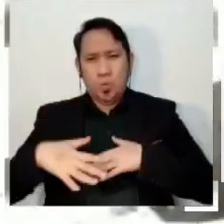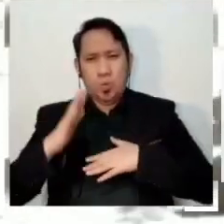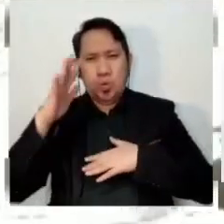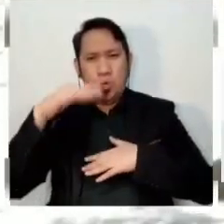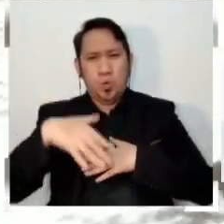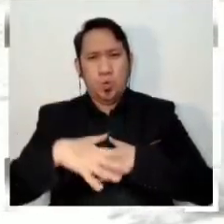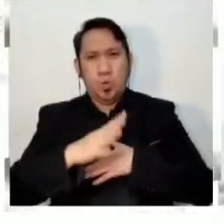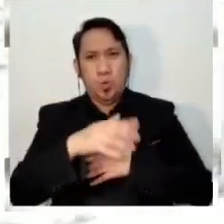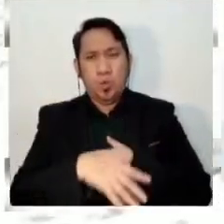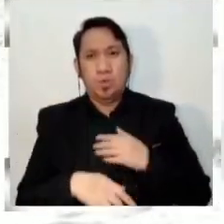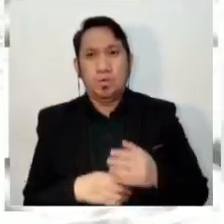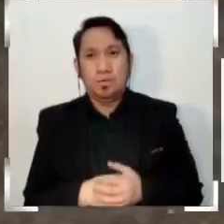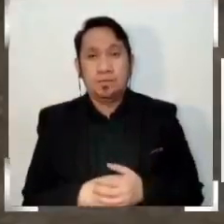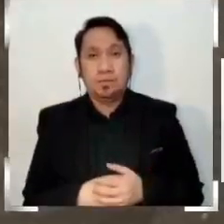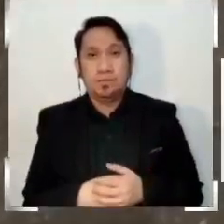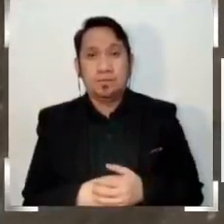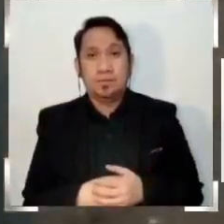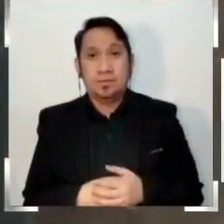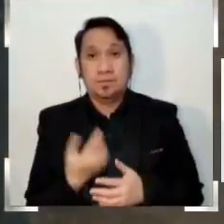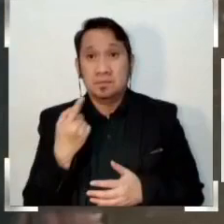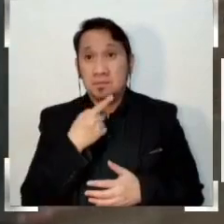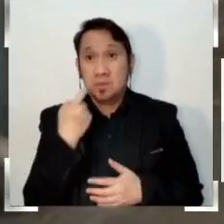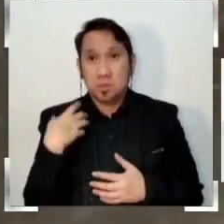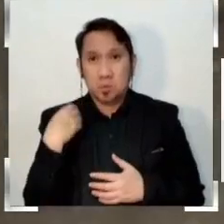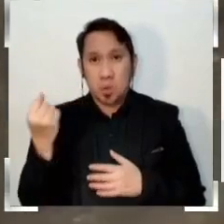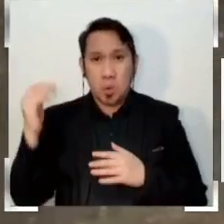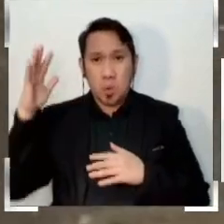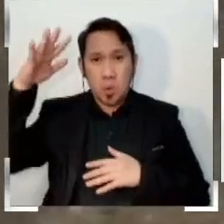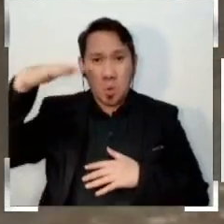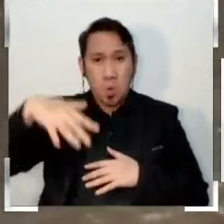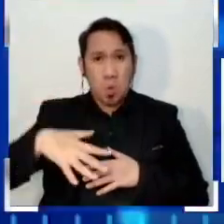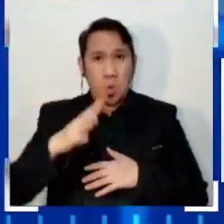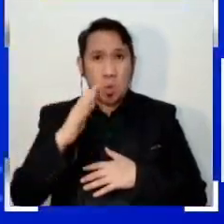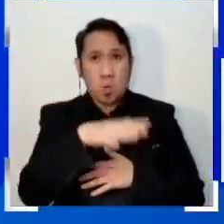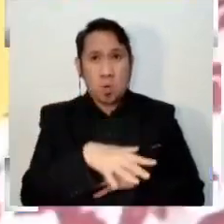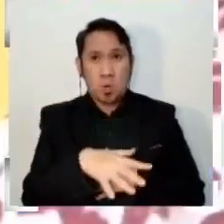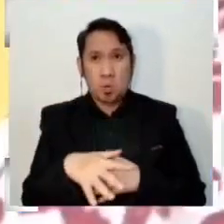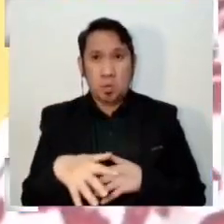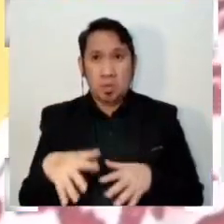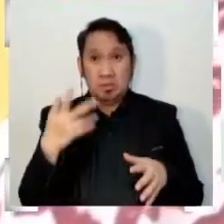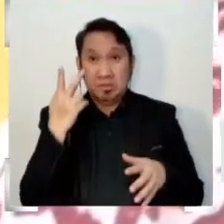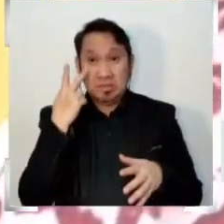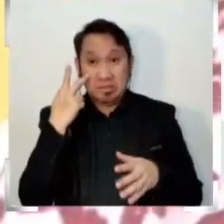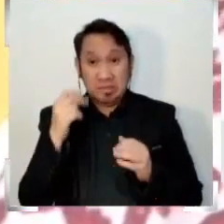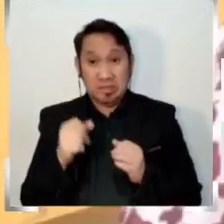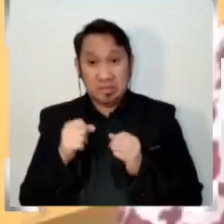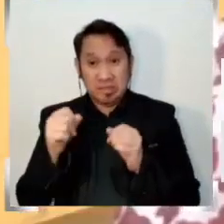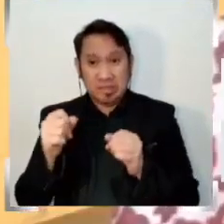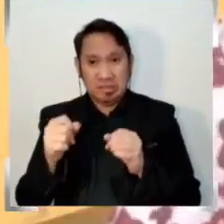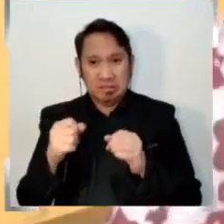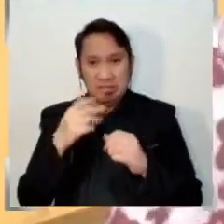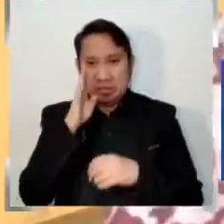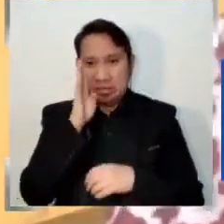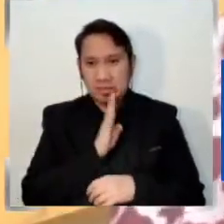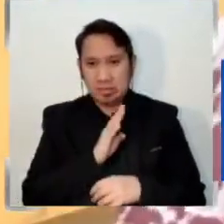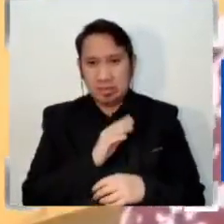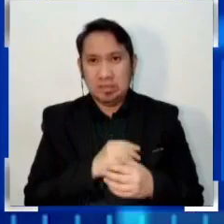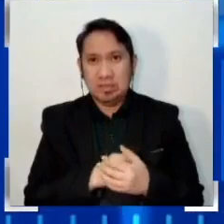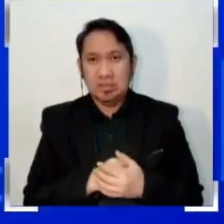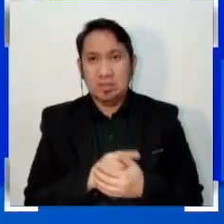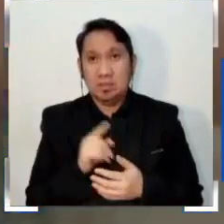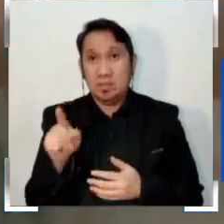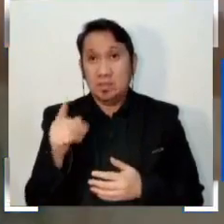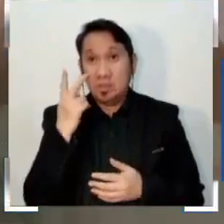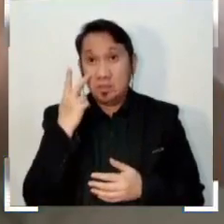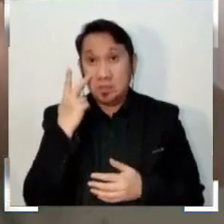Sa barangay Palau, dahil sa taas ng mga alon, nilamon na ang bahagi ng kalsada. Problema lang, yung dagat, malapit na sa mga